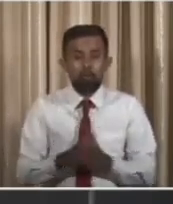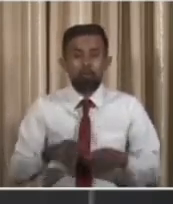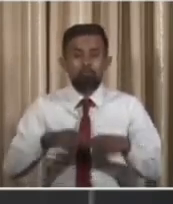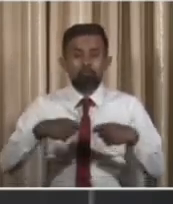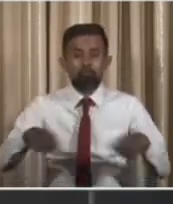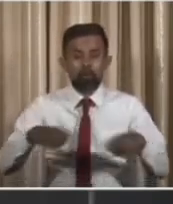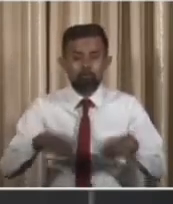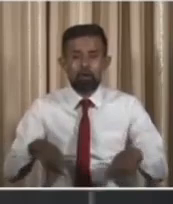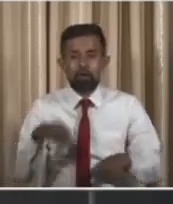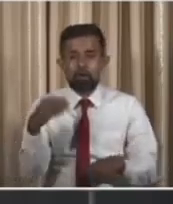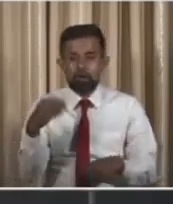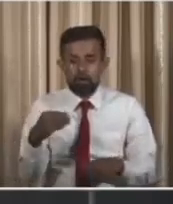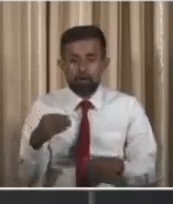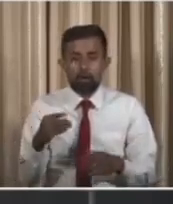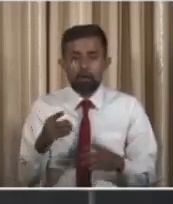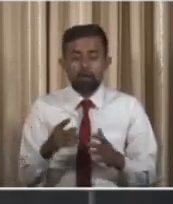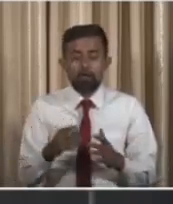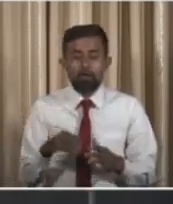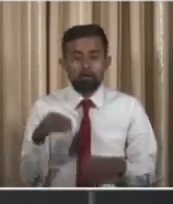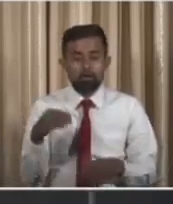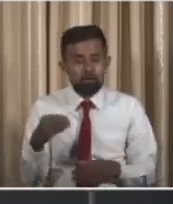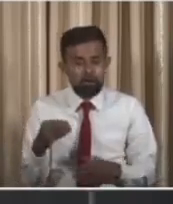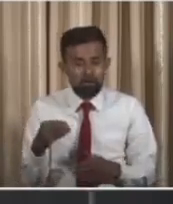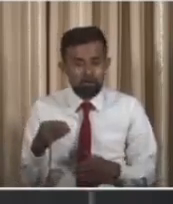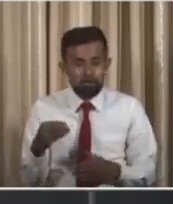තියෙනවා. ණයද මේ